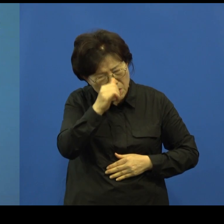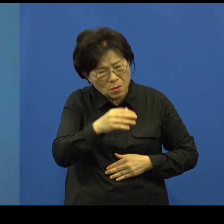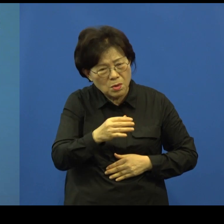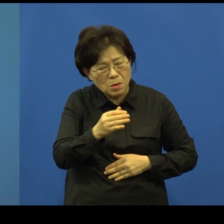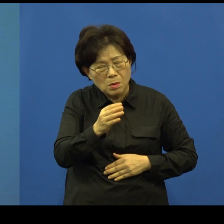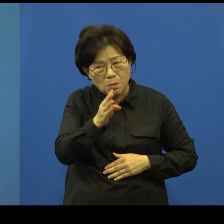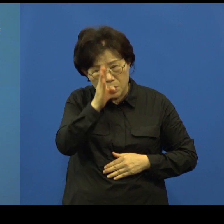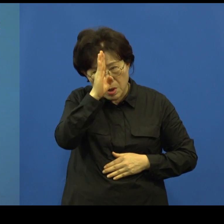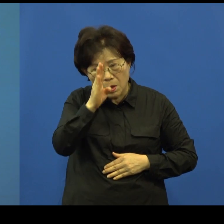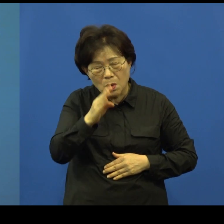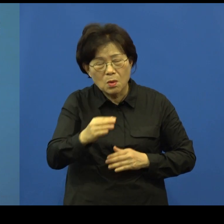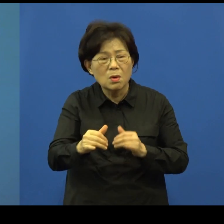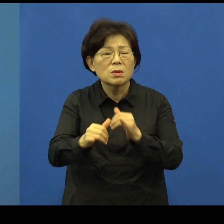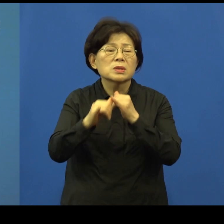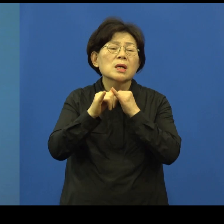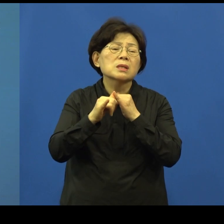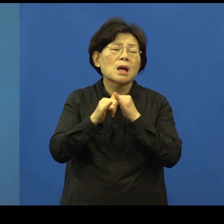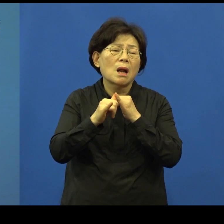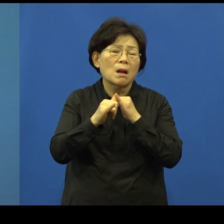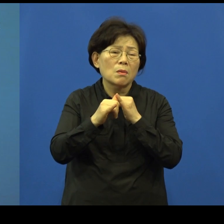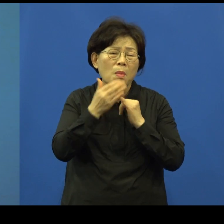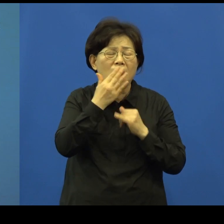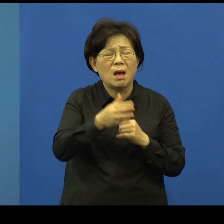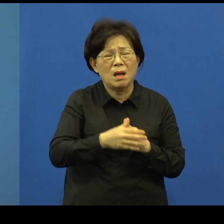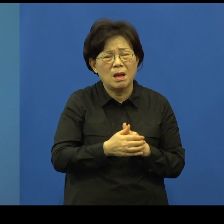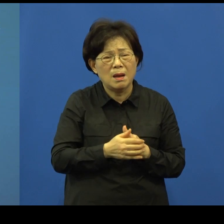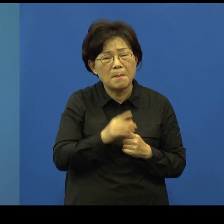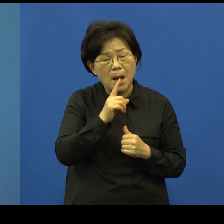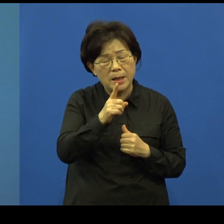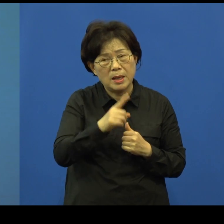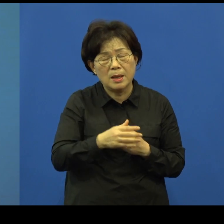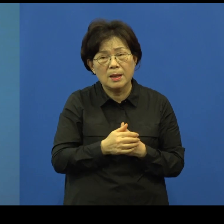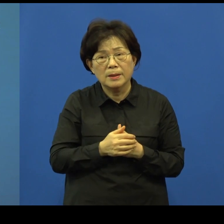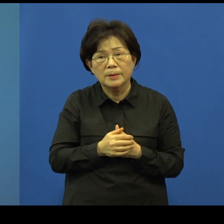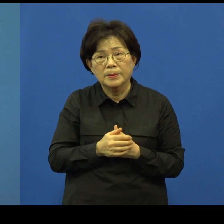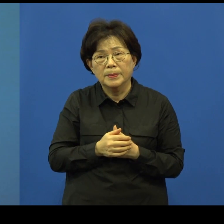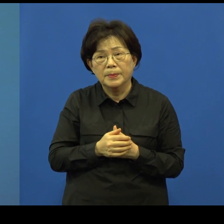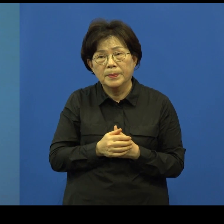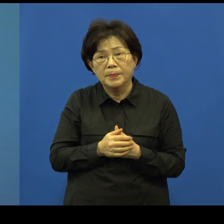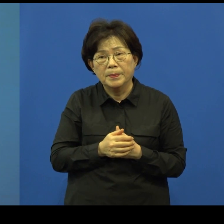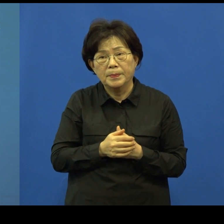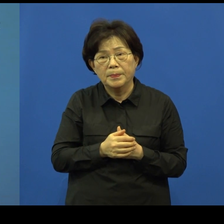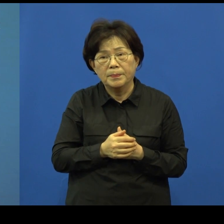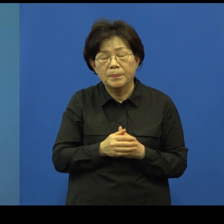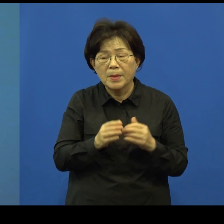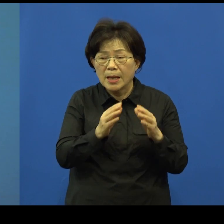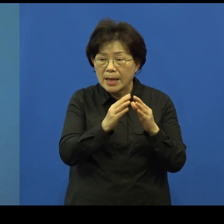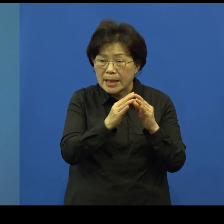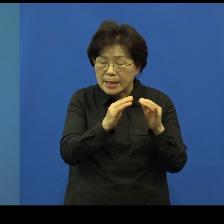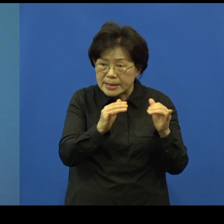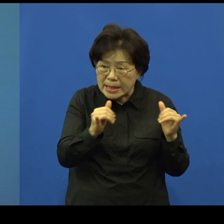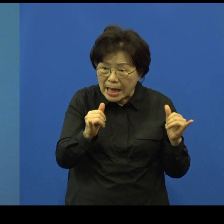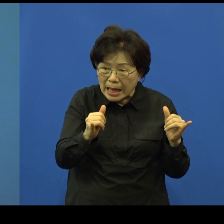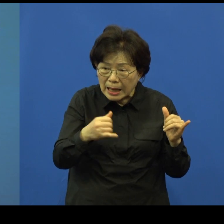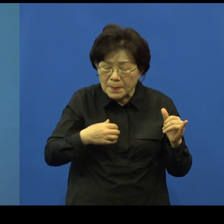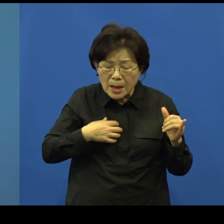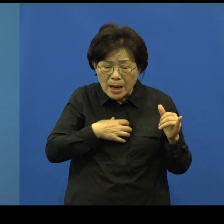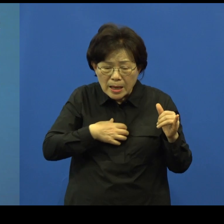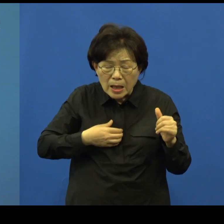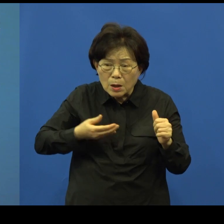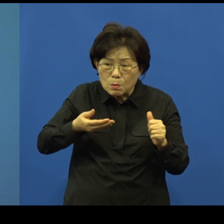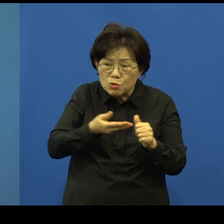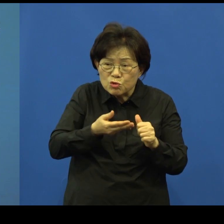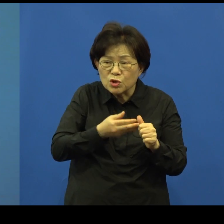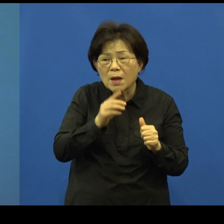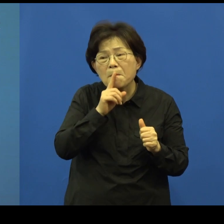있고 자살하게 하도록 할 수 있습니다. 이 말이. 그죠? 말이. 이 사람을 살살 괴롭히는데 이 사람 죽이는